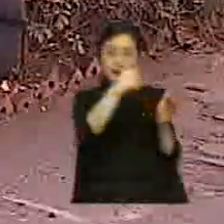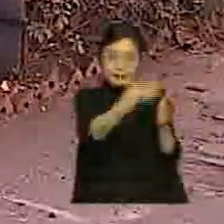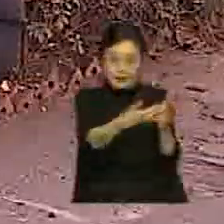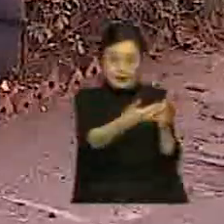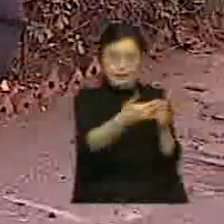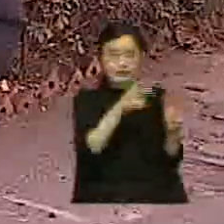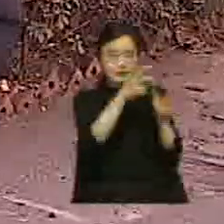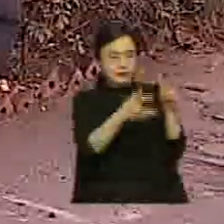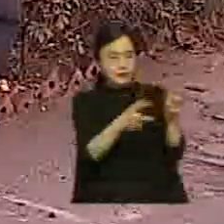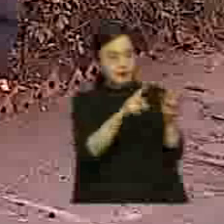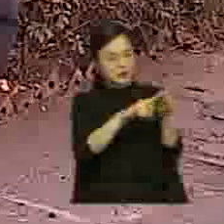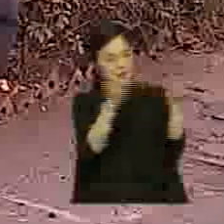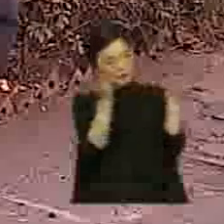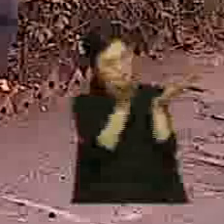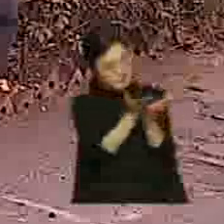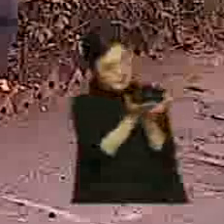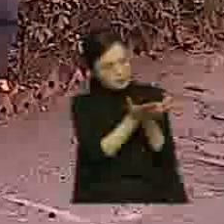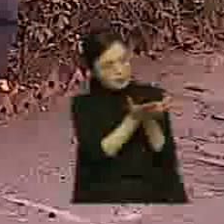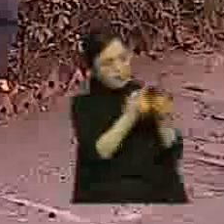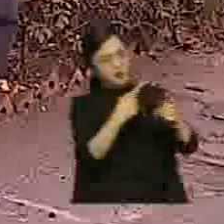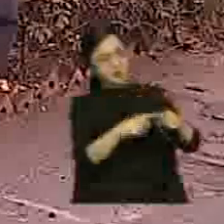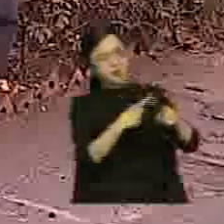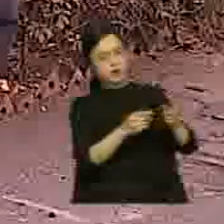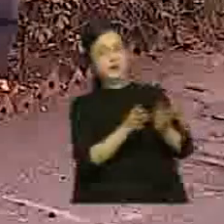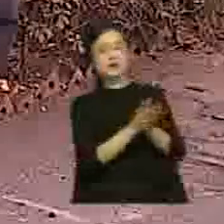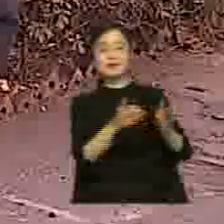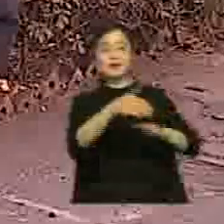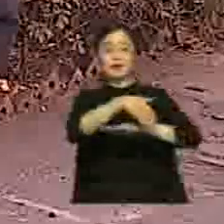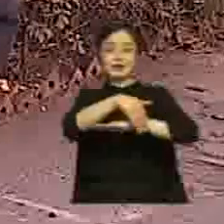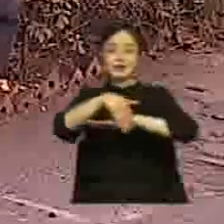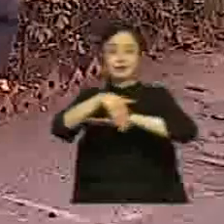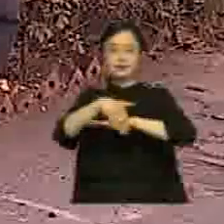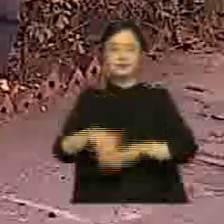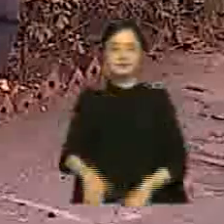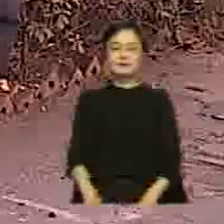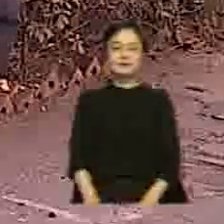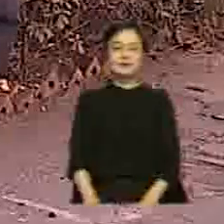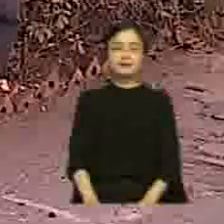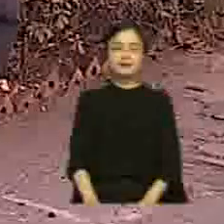사전 평가를 받을 계획입니다. 딜라이브 서울경기 케이블TV 이재용입니다.